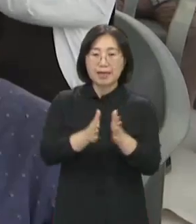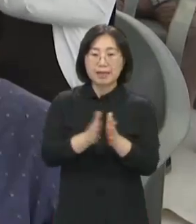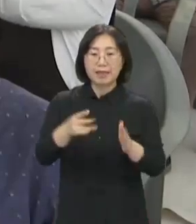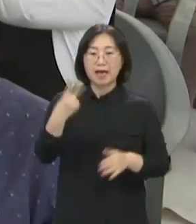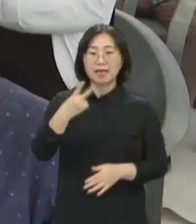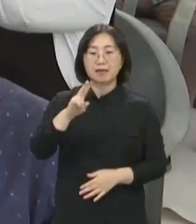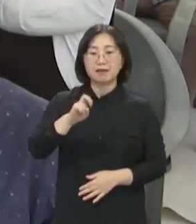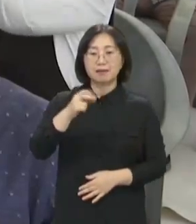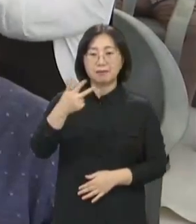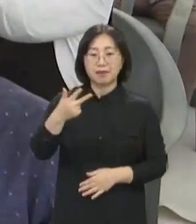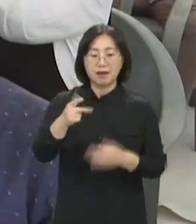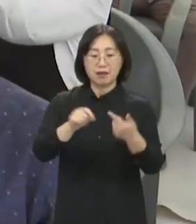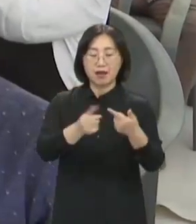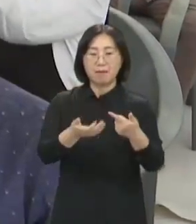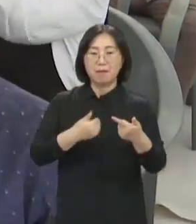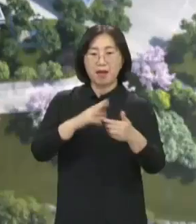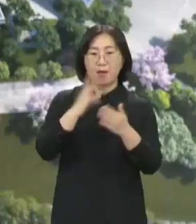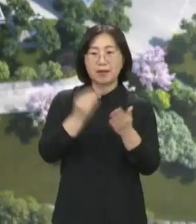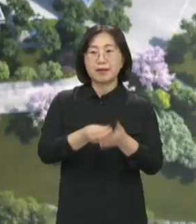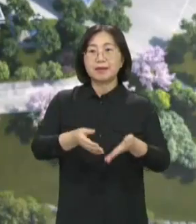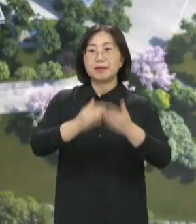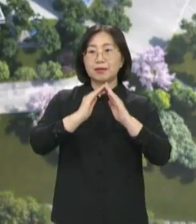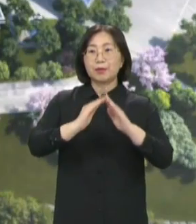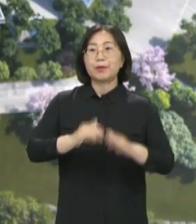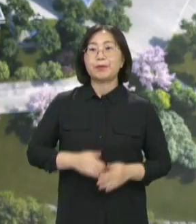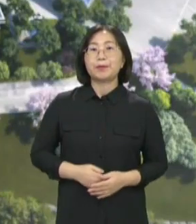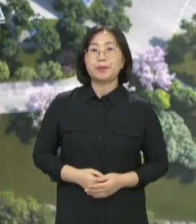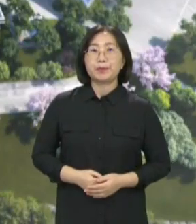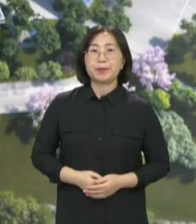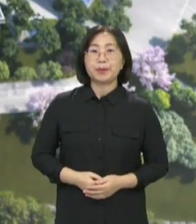27년 상반기 준공할 계획입니다